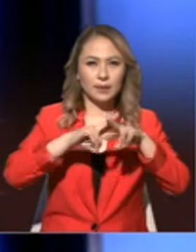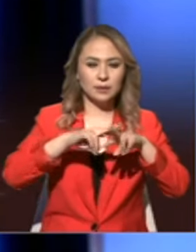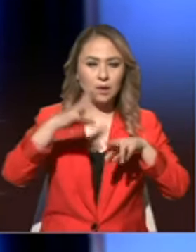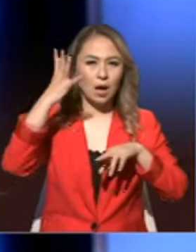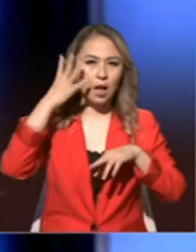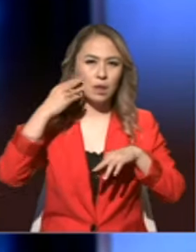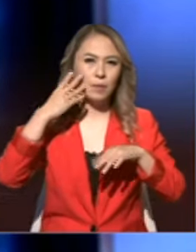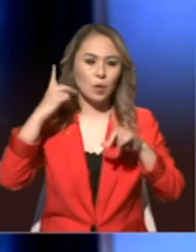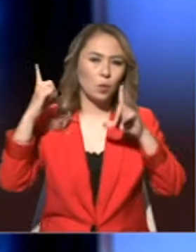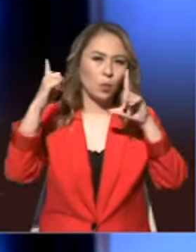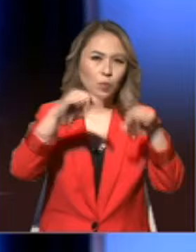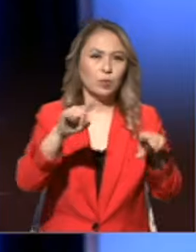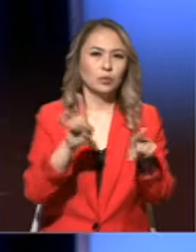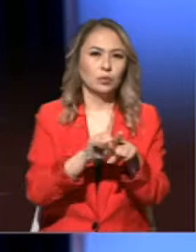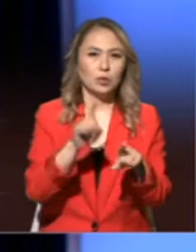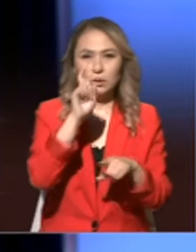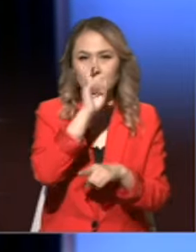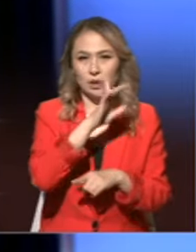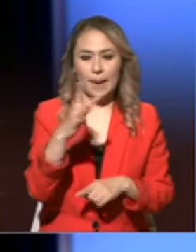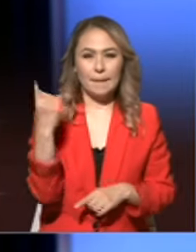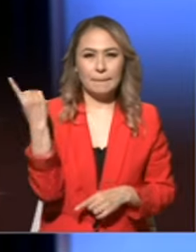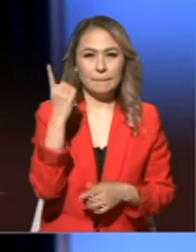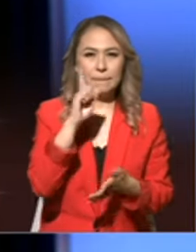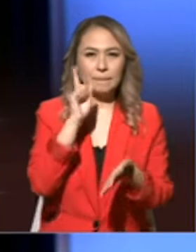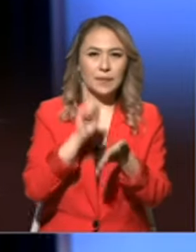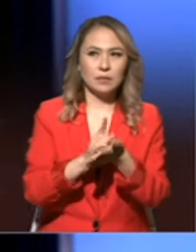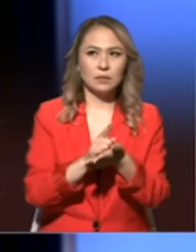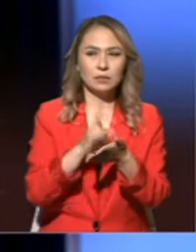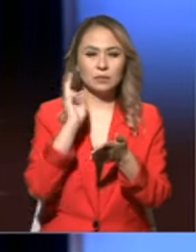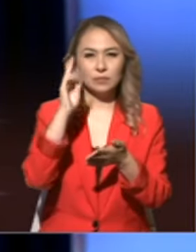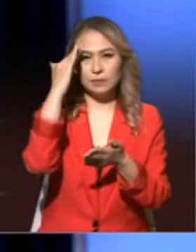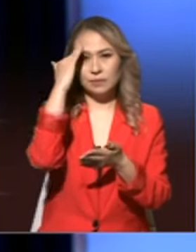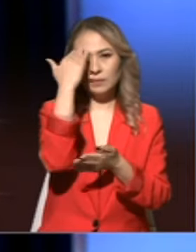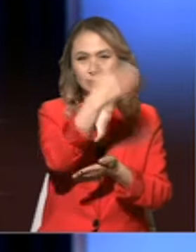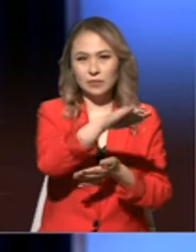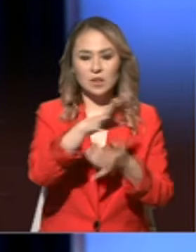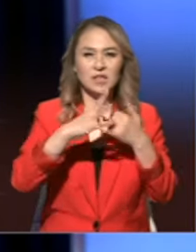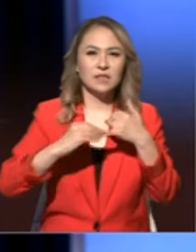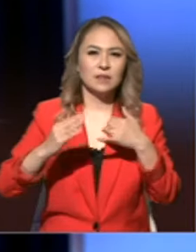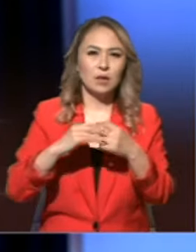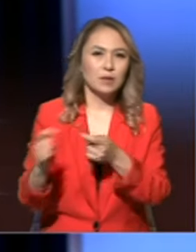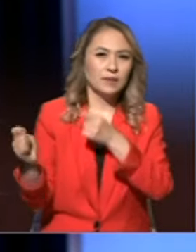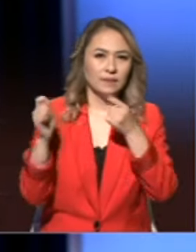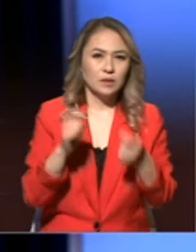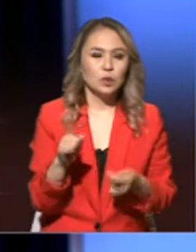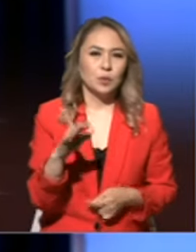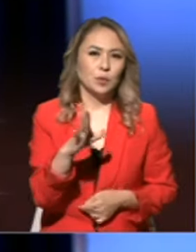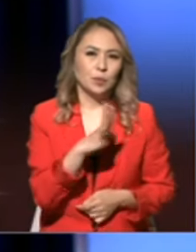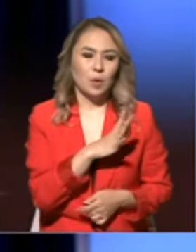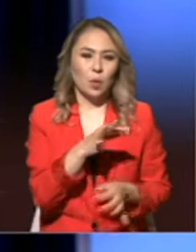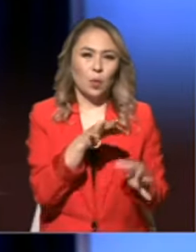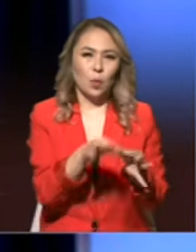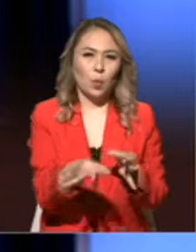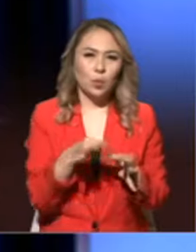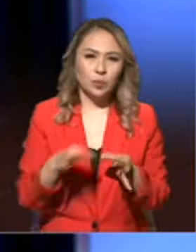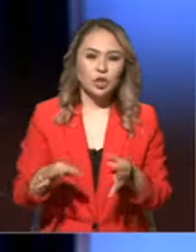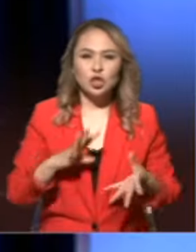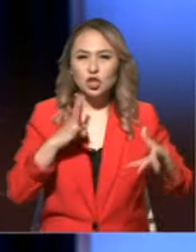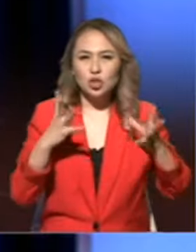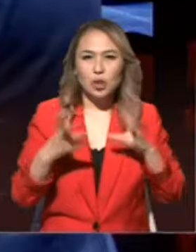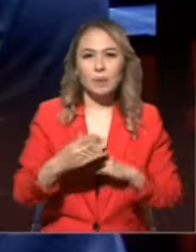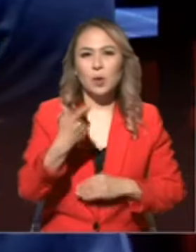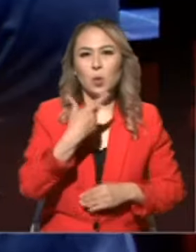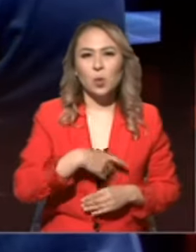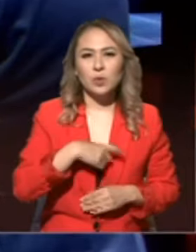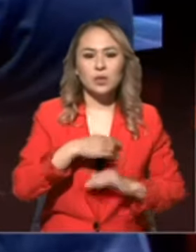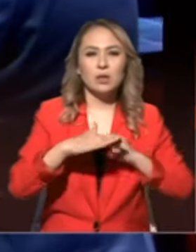көшуі мол. Енді қараңыз, біріншіден біреуді басқа жерден халықты әкелу үшін ол өңірдің жалпы өзінің